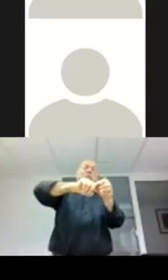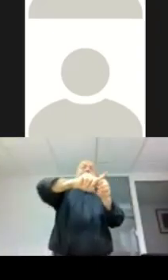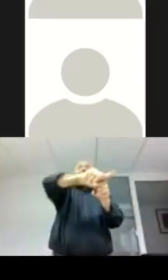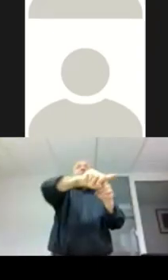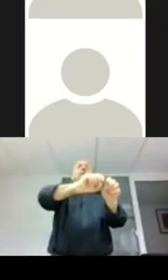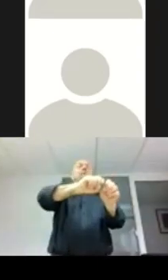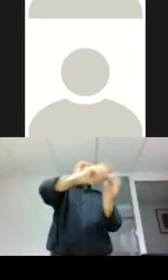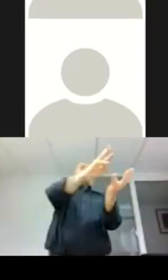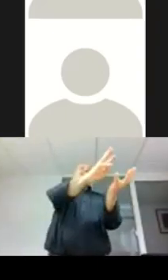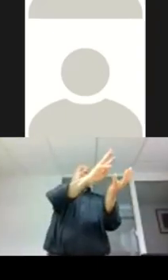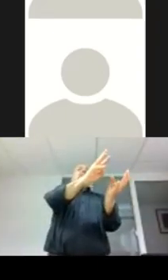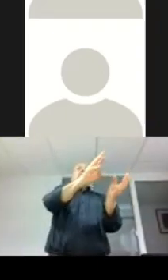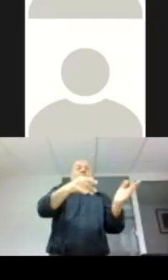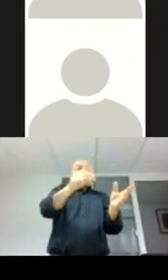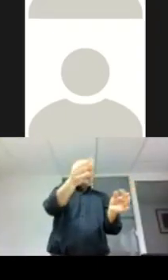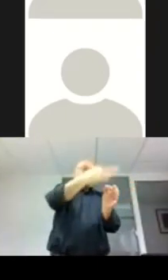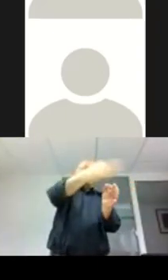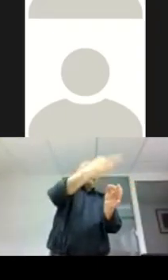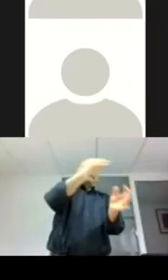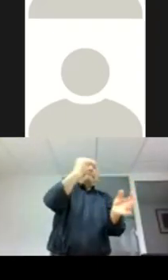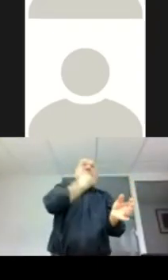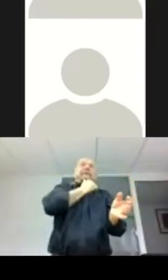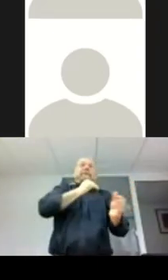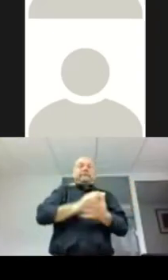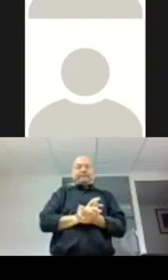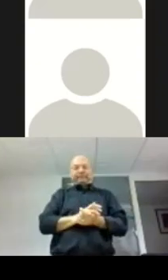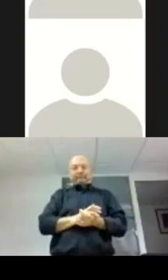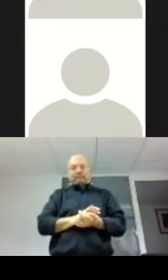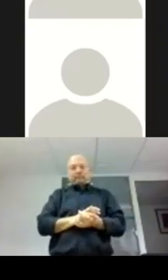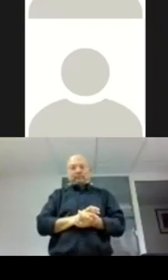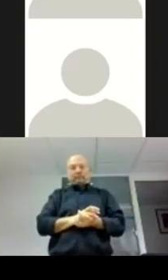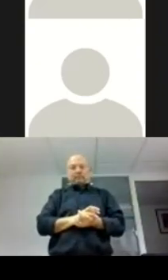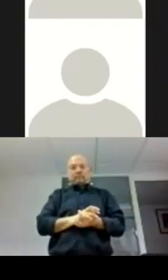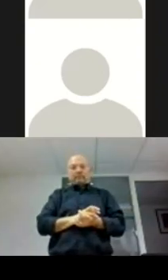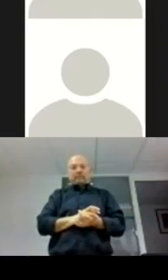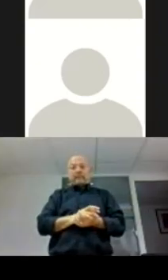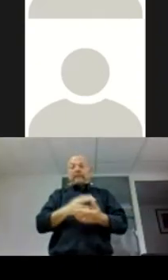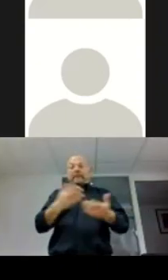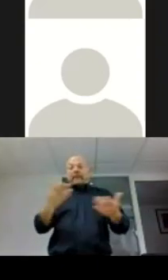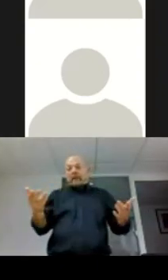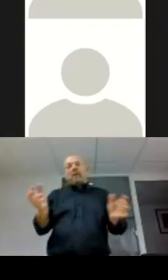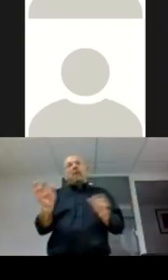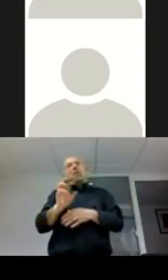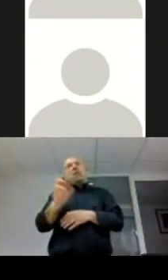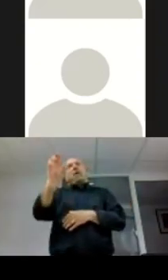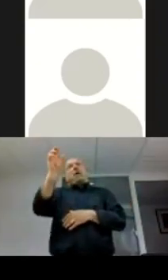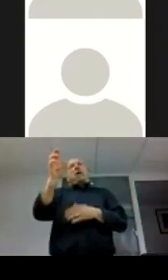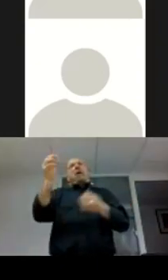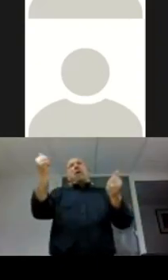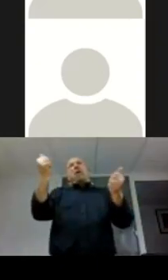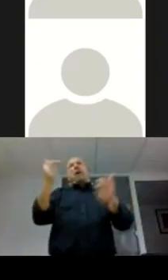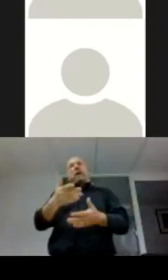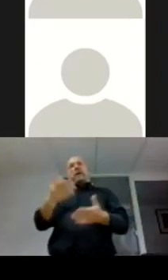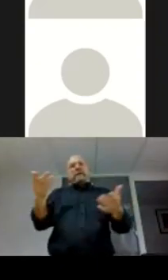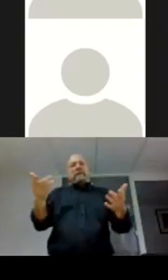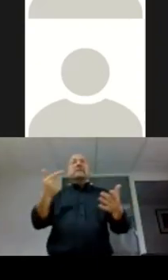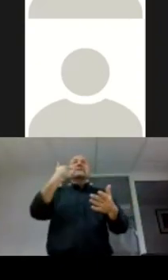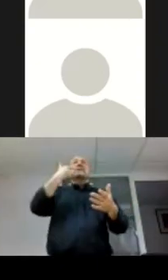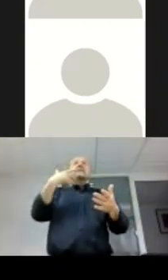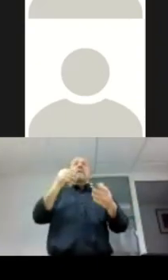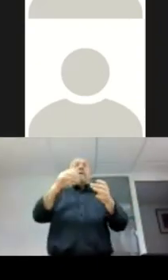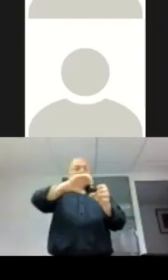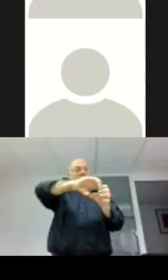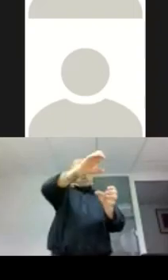la limite d'élasticité du côlon a été dépassée et donc on est dans une situation de péritonite. Plus rarement, c'est quand on a